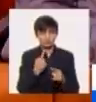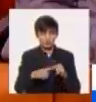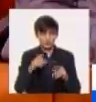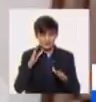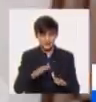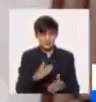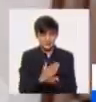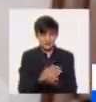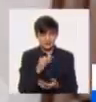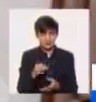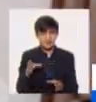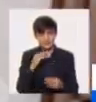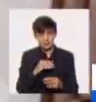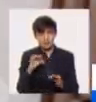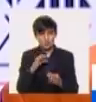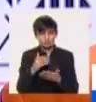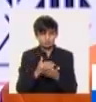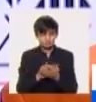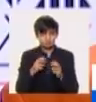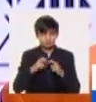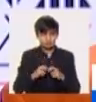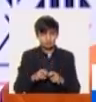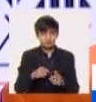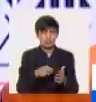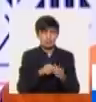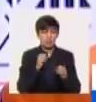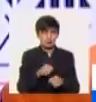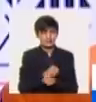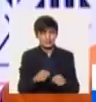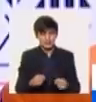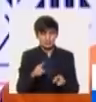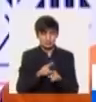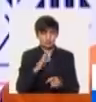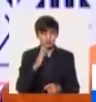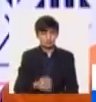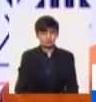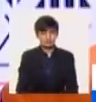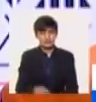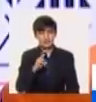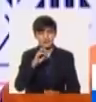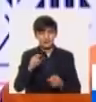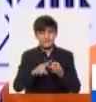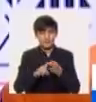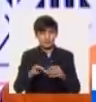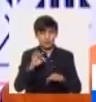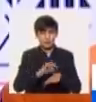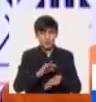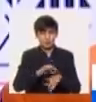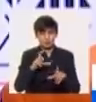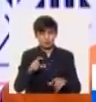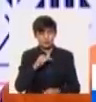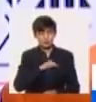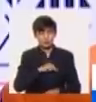бар, тарын тағайындау қарастырылады. Елімізде коронавирус диагнозы қойылып, ем алып жатқан науқастардың жағдайы қалай?